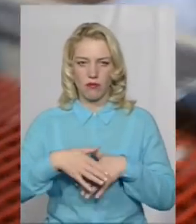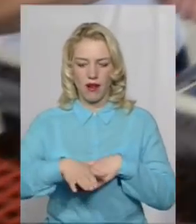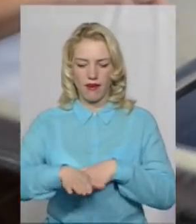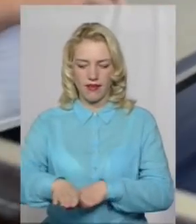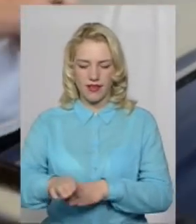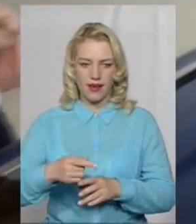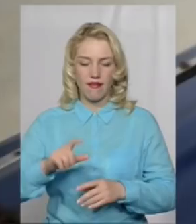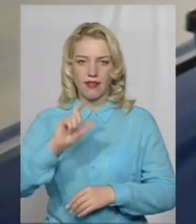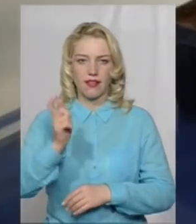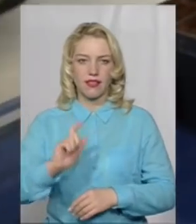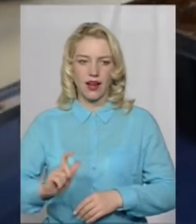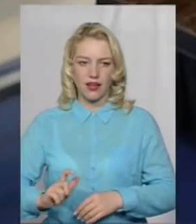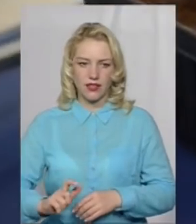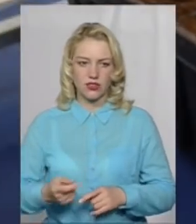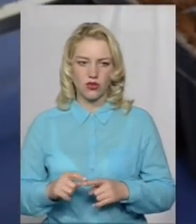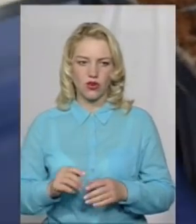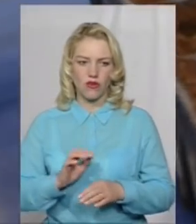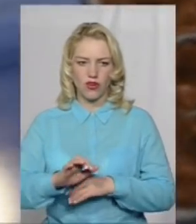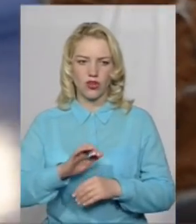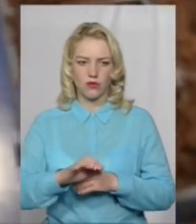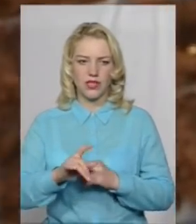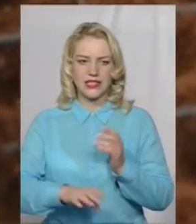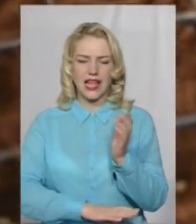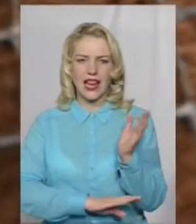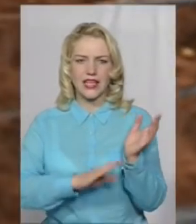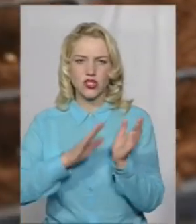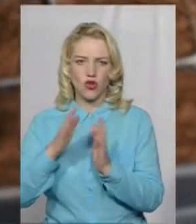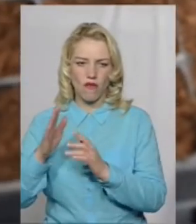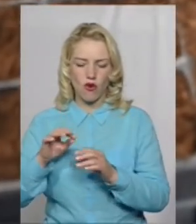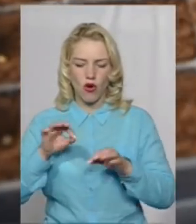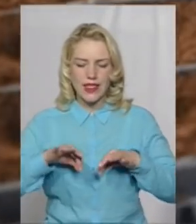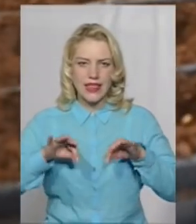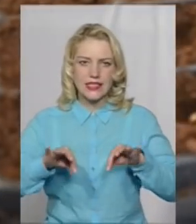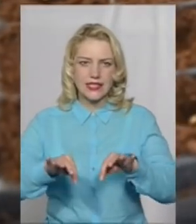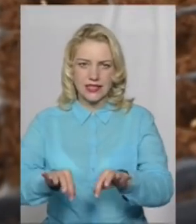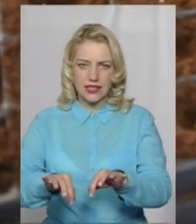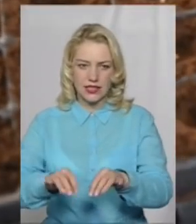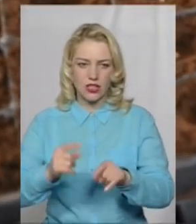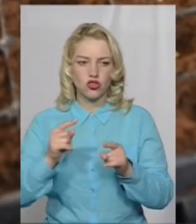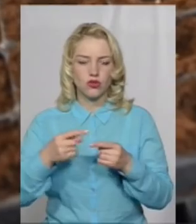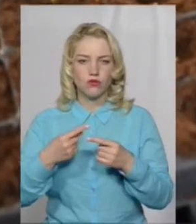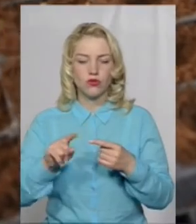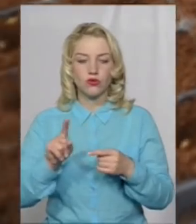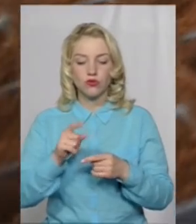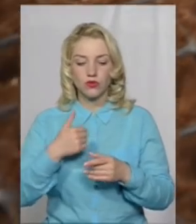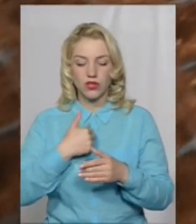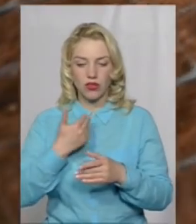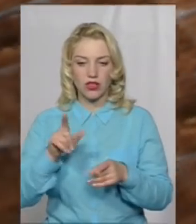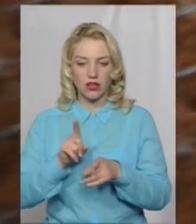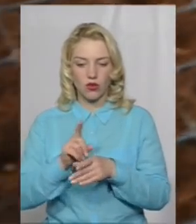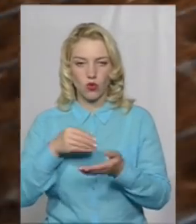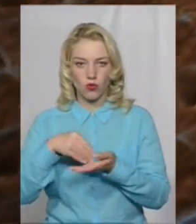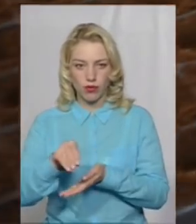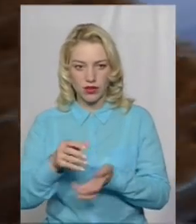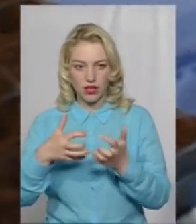італійського виробництва для точного висіву лісового насіння. Чому саме ми зупинились на тому, щоб закупити таку лінію? Тому